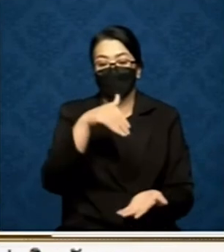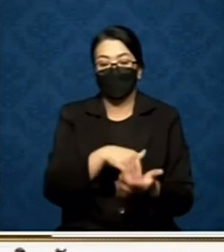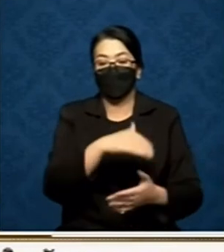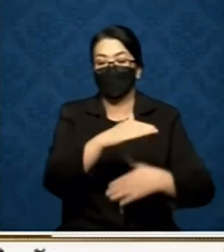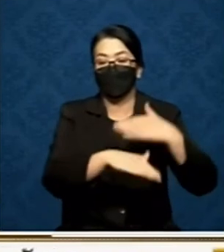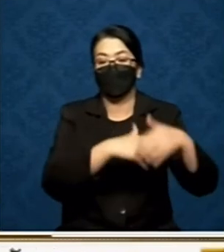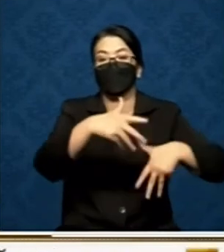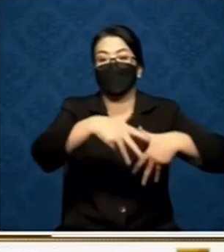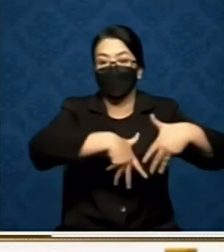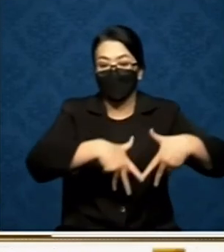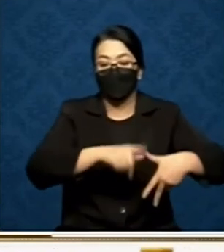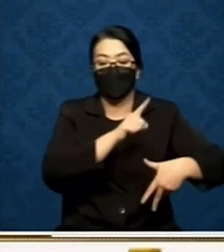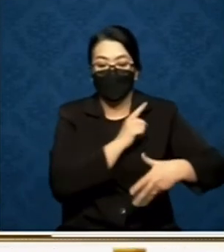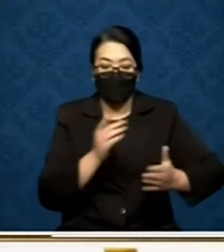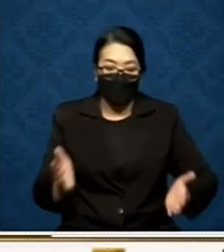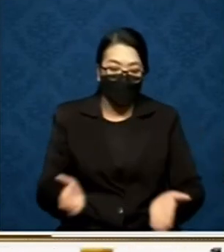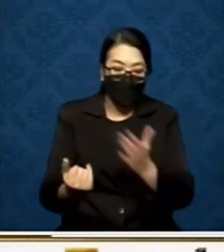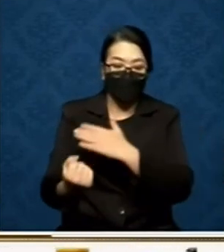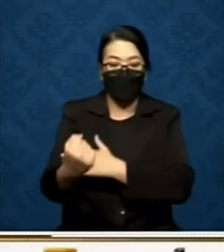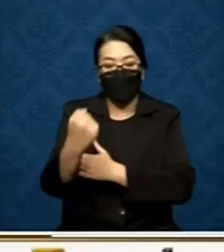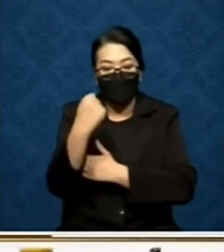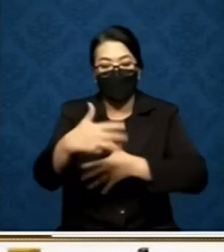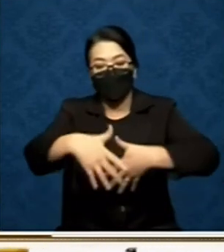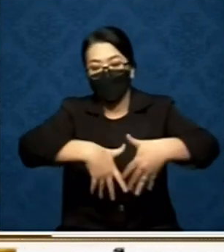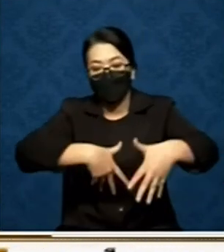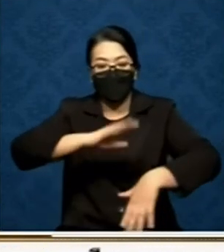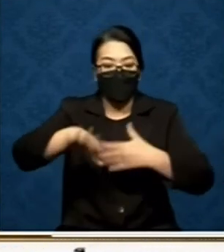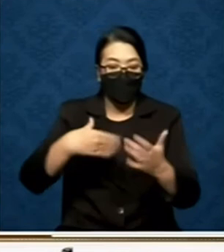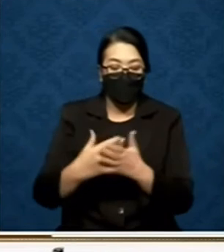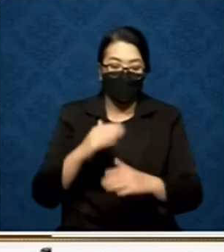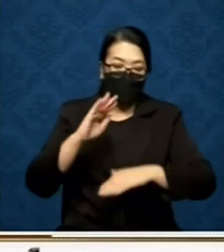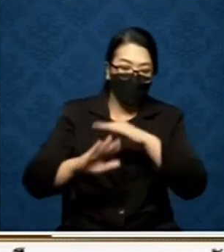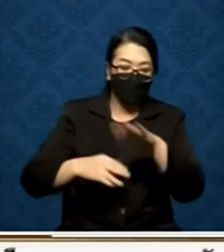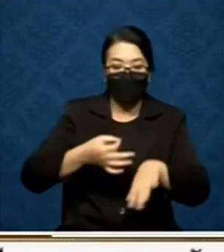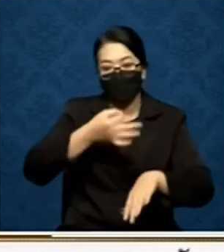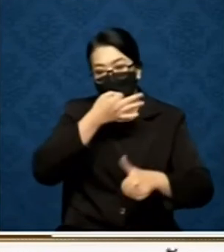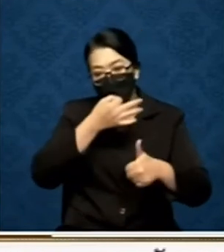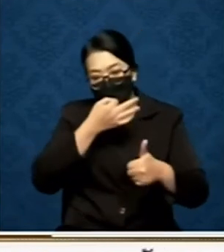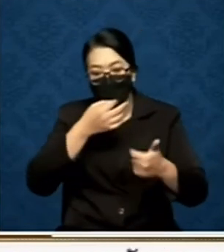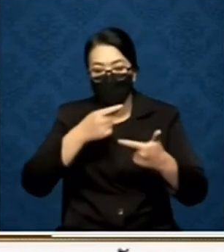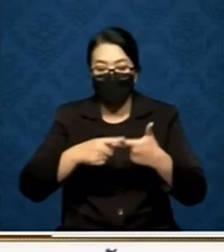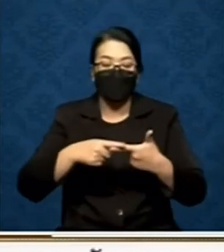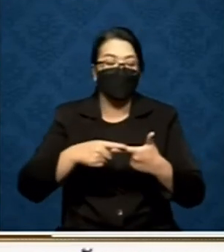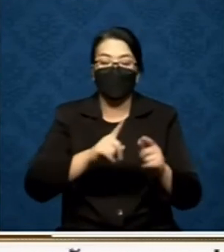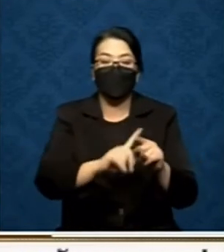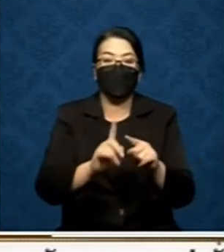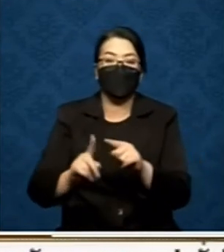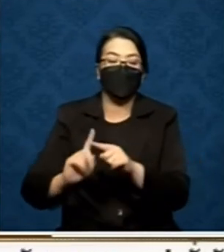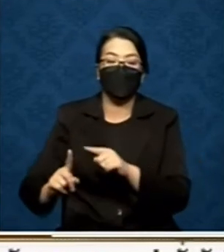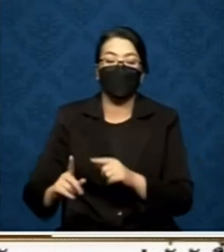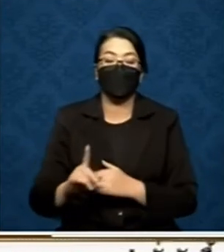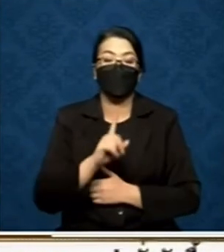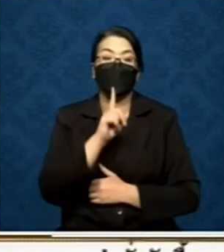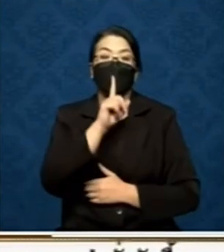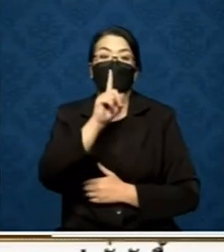และก็จะมีหน้าที่ในการไปเสริมสร้างความเข้มแข็งให้กับพี่น้องประชาชนให้ร่างการพัฒนาด้านอาชีพส่งเสริมมาที่ต่างๆถามว่า